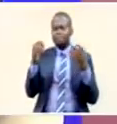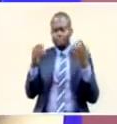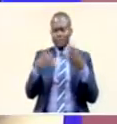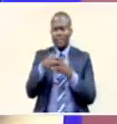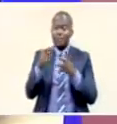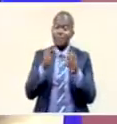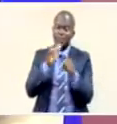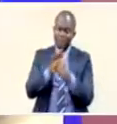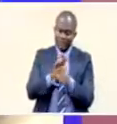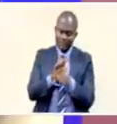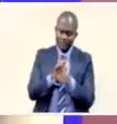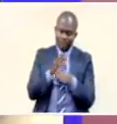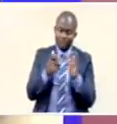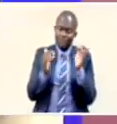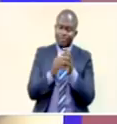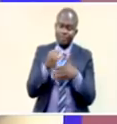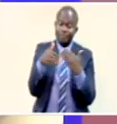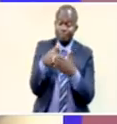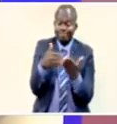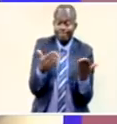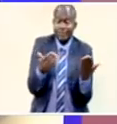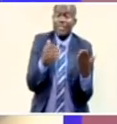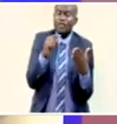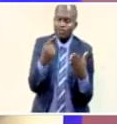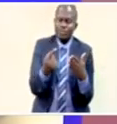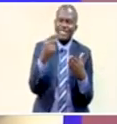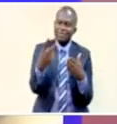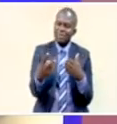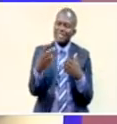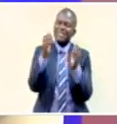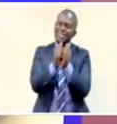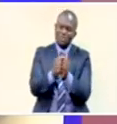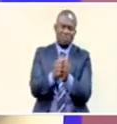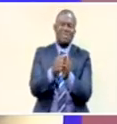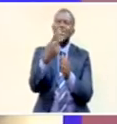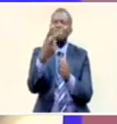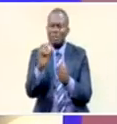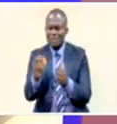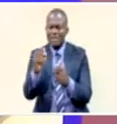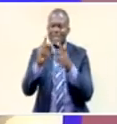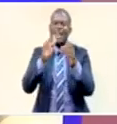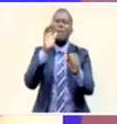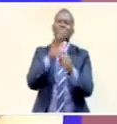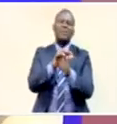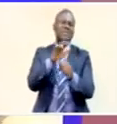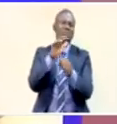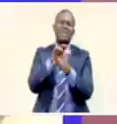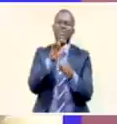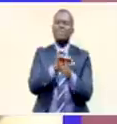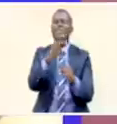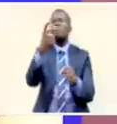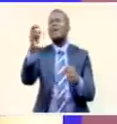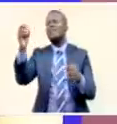ibintu byinshi kandi si umwe si babiri si icumi gusa si makumyabiri bagera muri magana